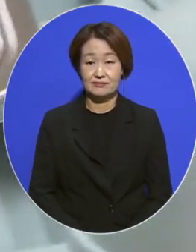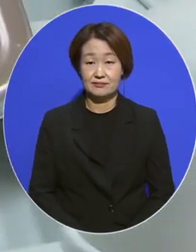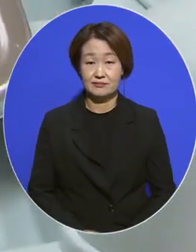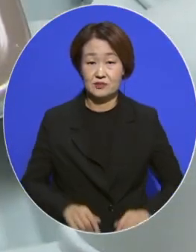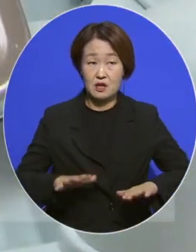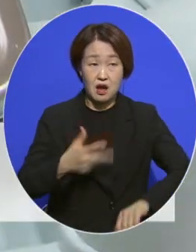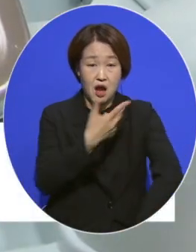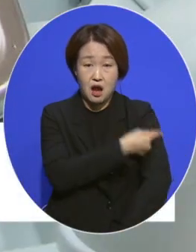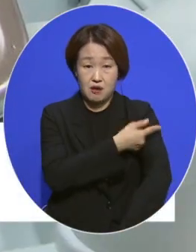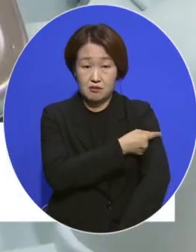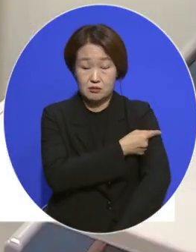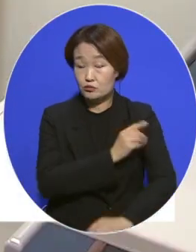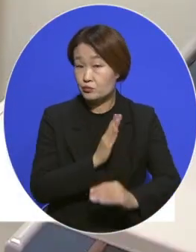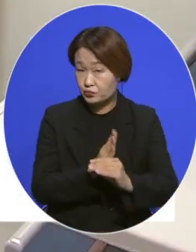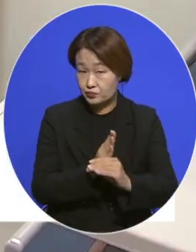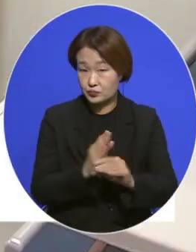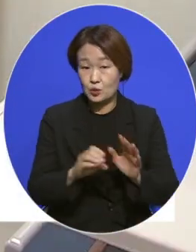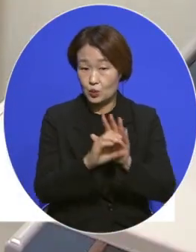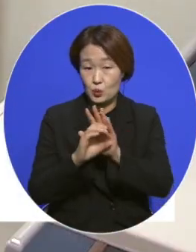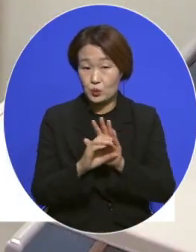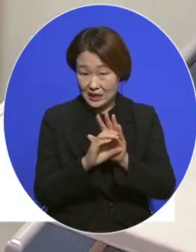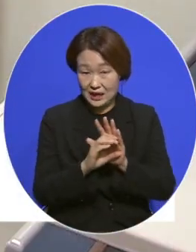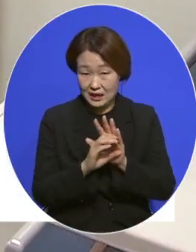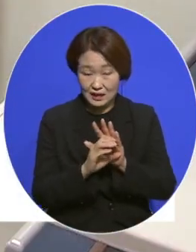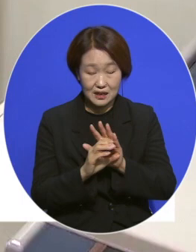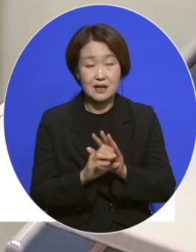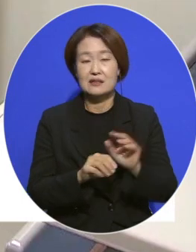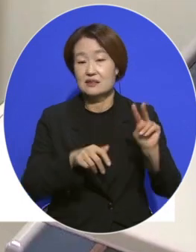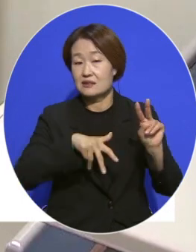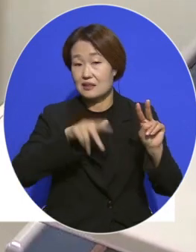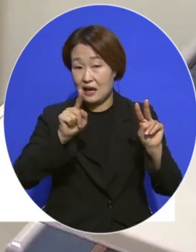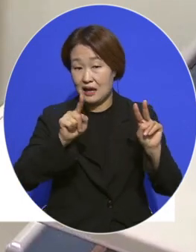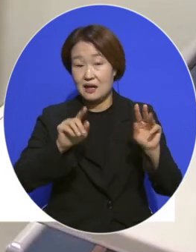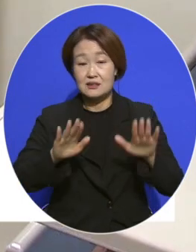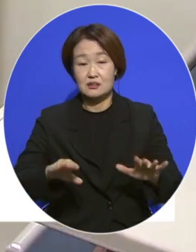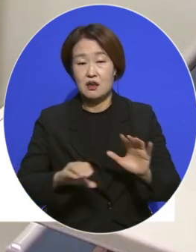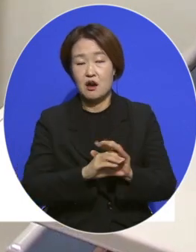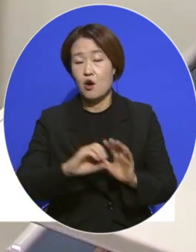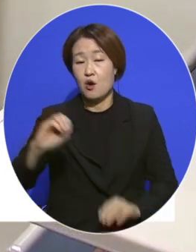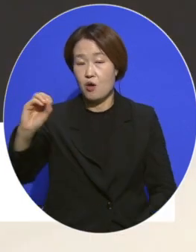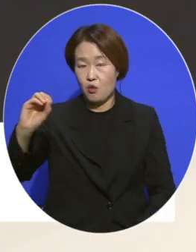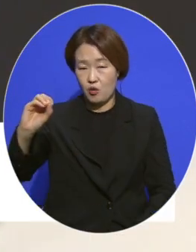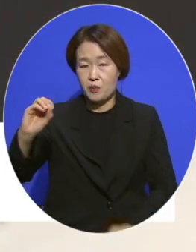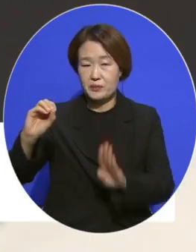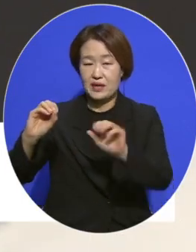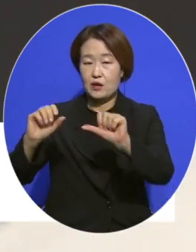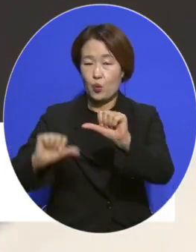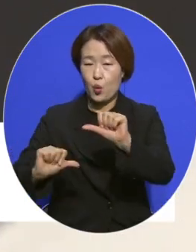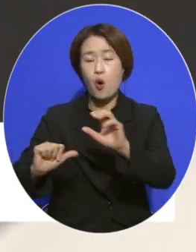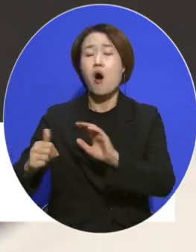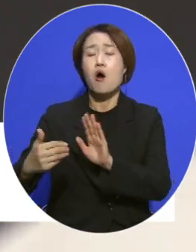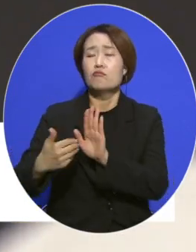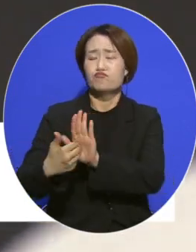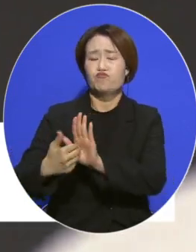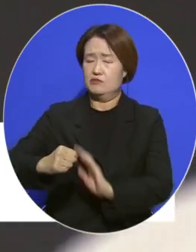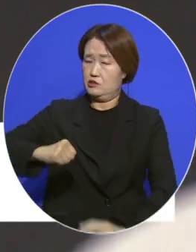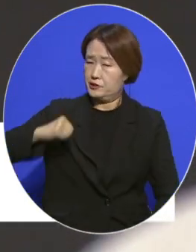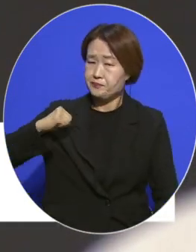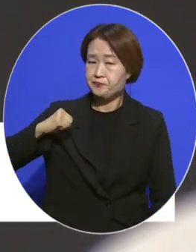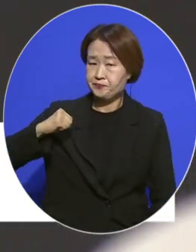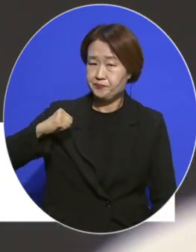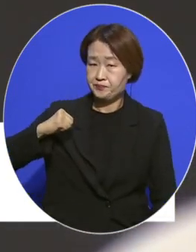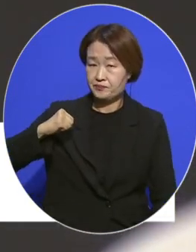현재 접종이 진행 중인 코로나19 이가 백신은 국내 우세종 BA.5 변이를 막는데 효과적입니다.